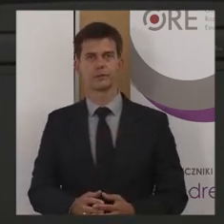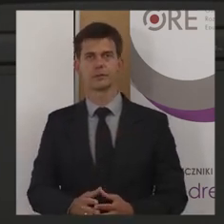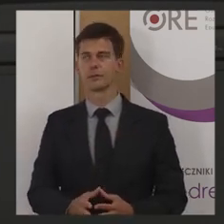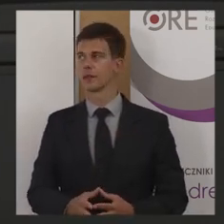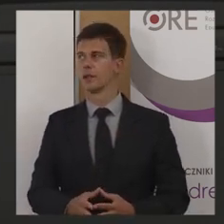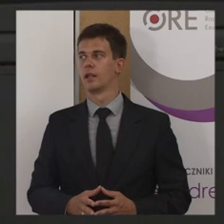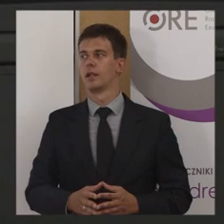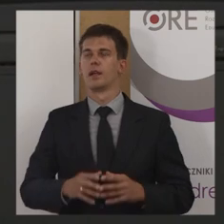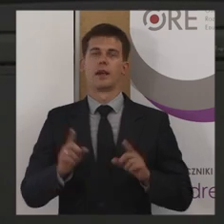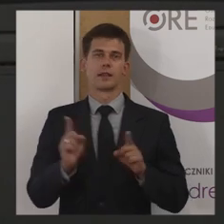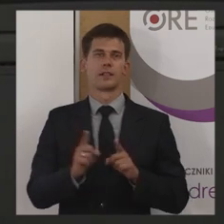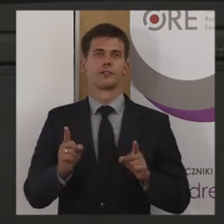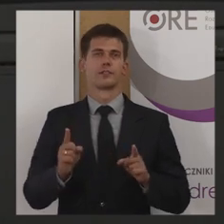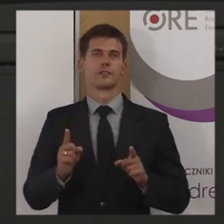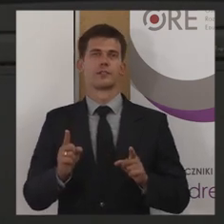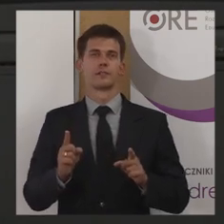Tak, żeby